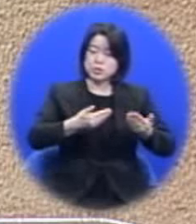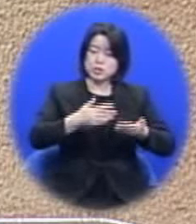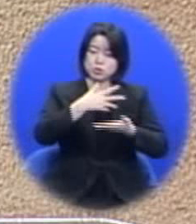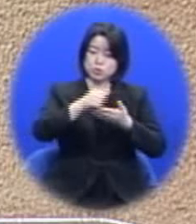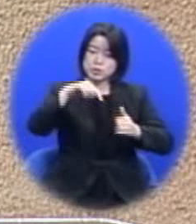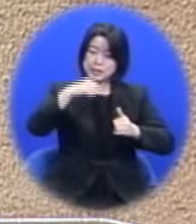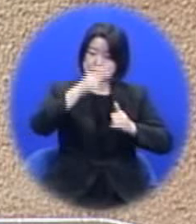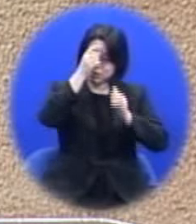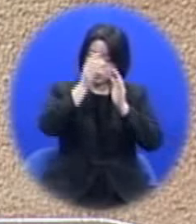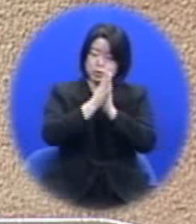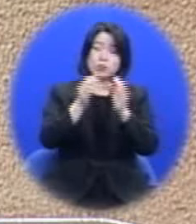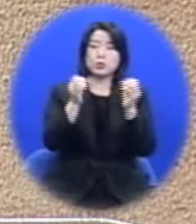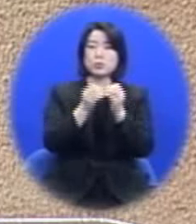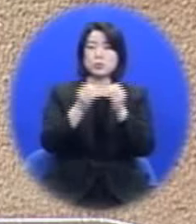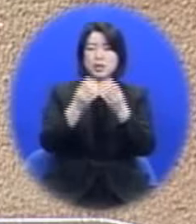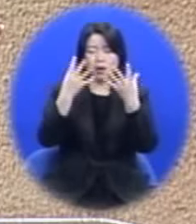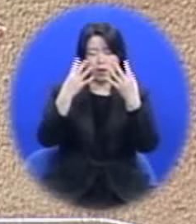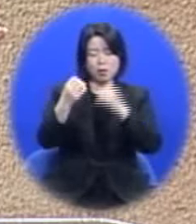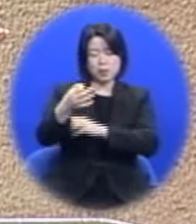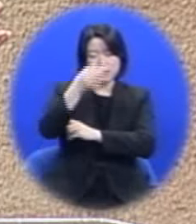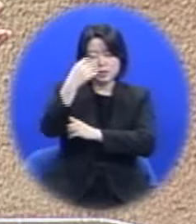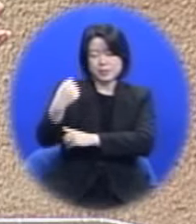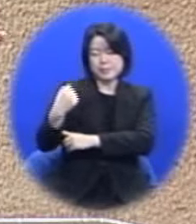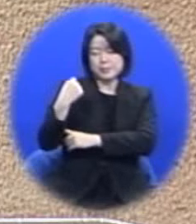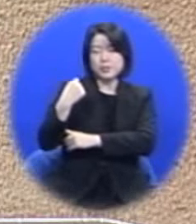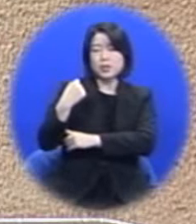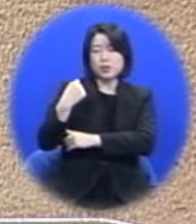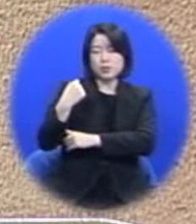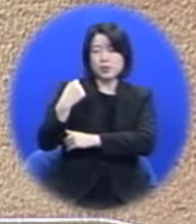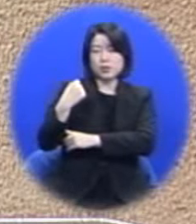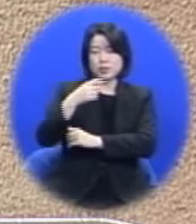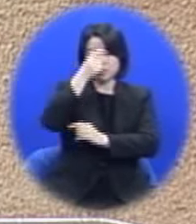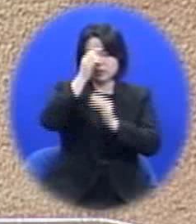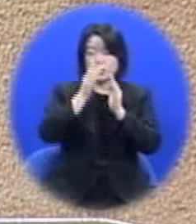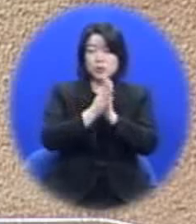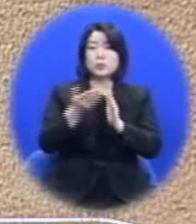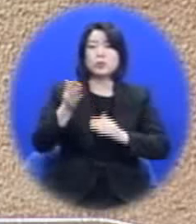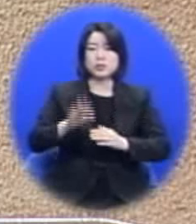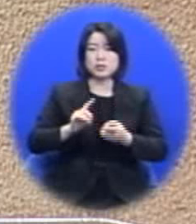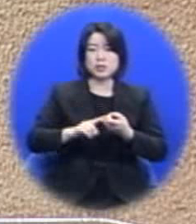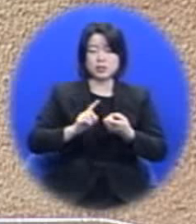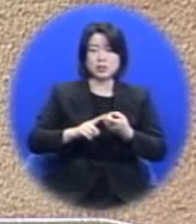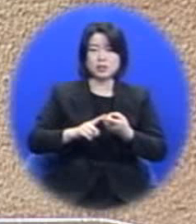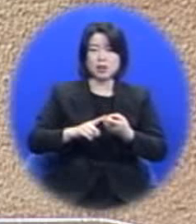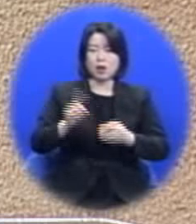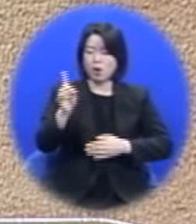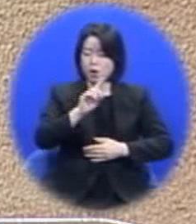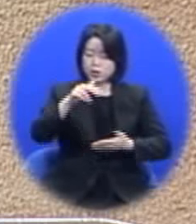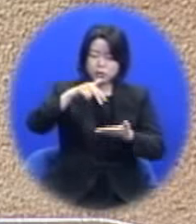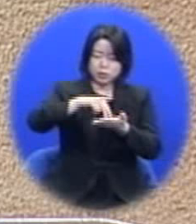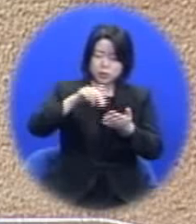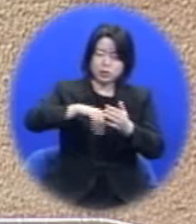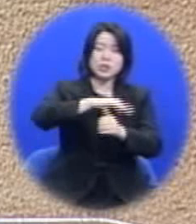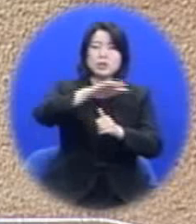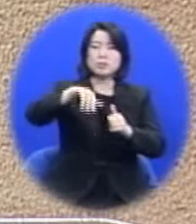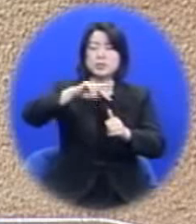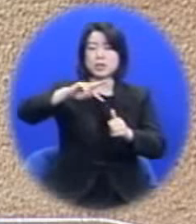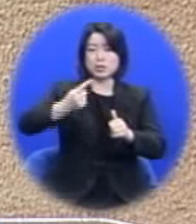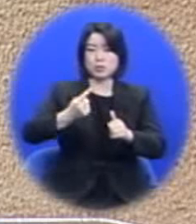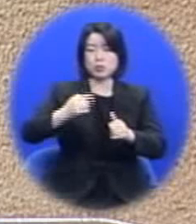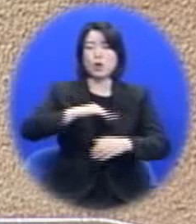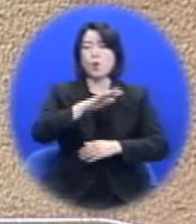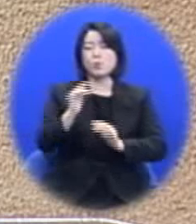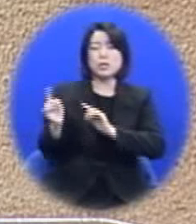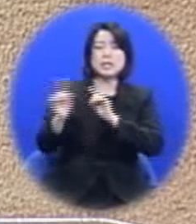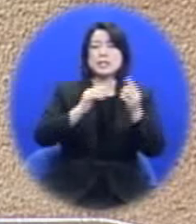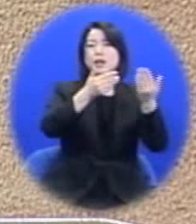주기도문이 얼마나 능력 있는 기도인지 어떤 형편에서도 우리를 살려내는 기도예요. 주님과